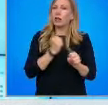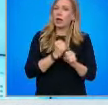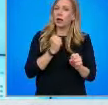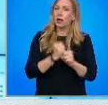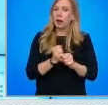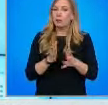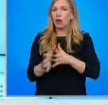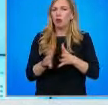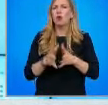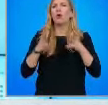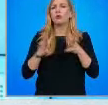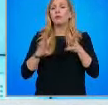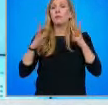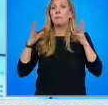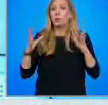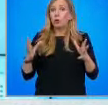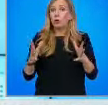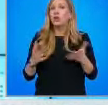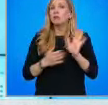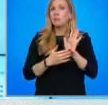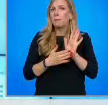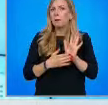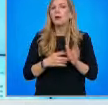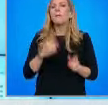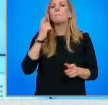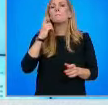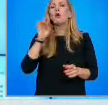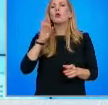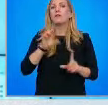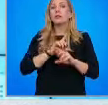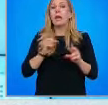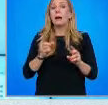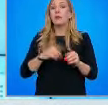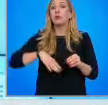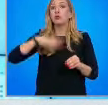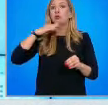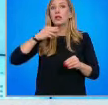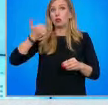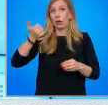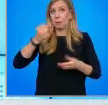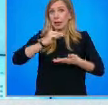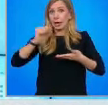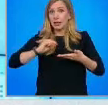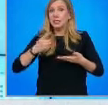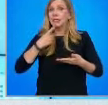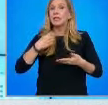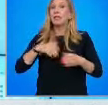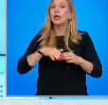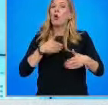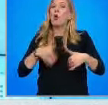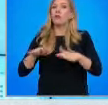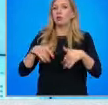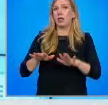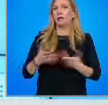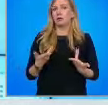системата, били толкова много, че примерно на Бойко Рашков няма да му стигне мастилото на химикала да ги уволни.